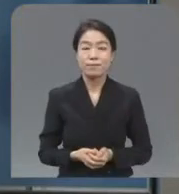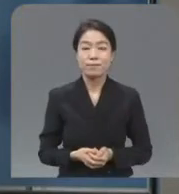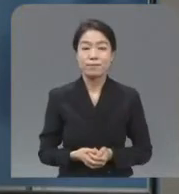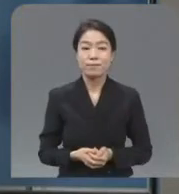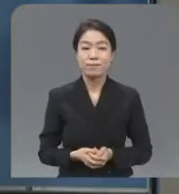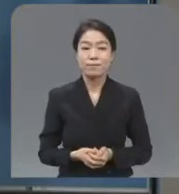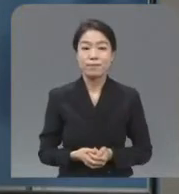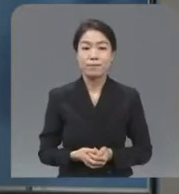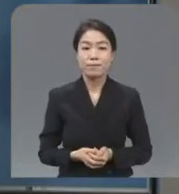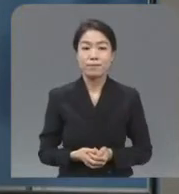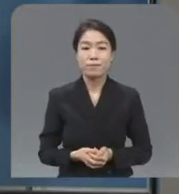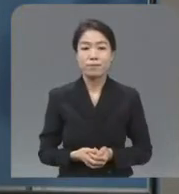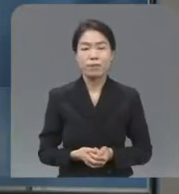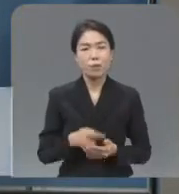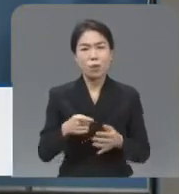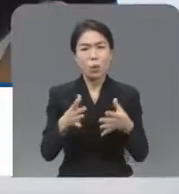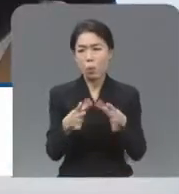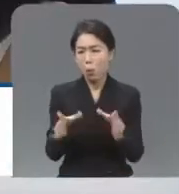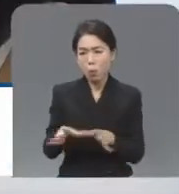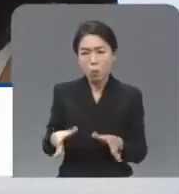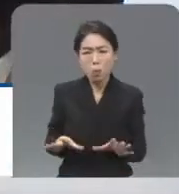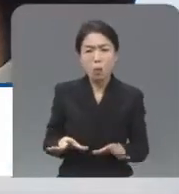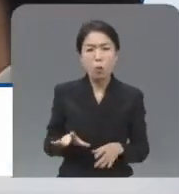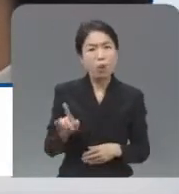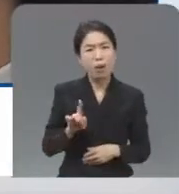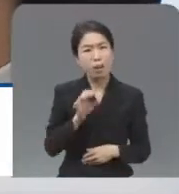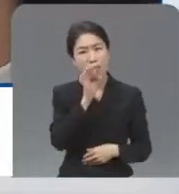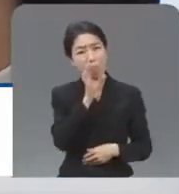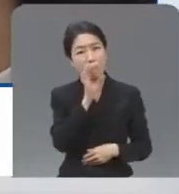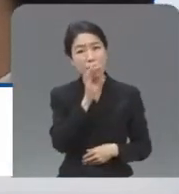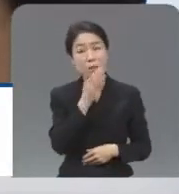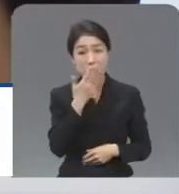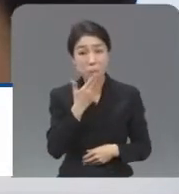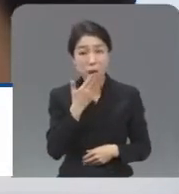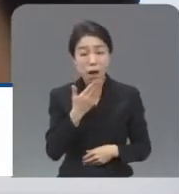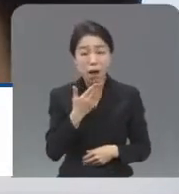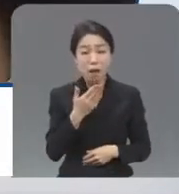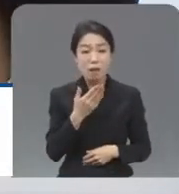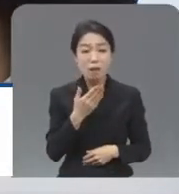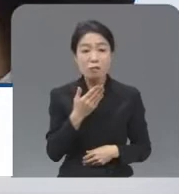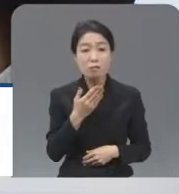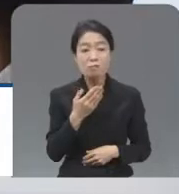이건 다 깨졌는데, 이거는 안 될, 이것도 가능한 거예요?